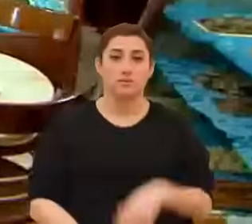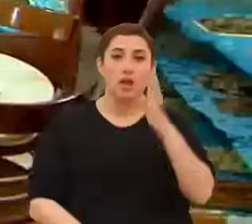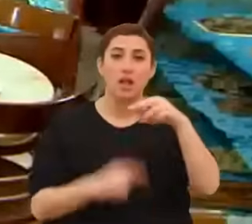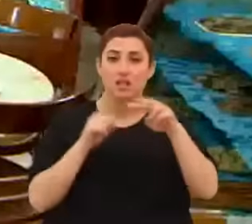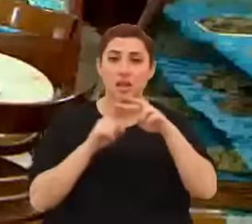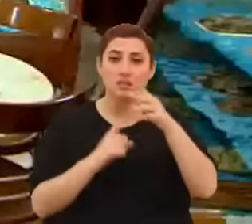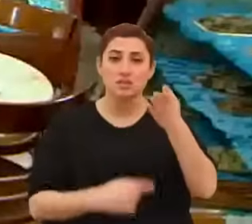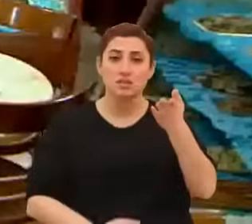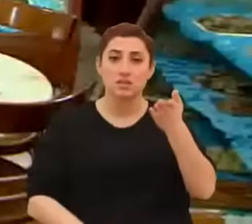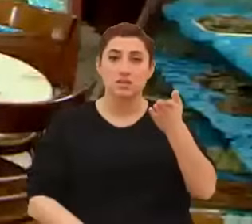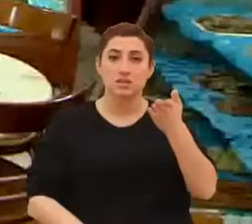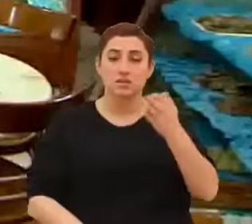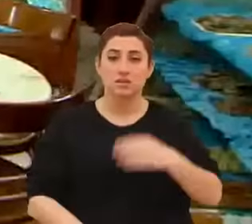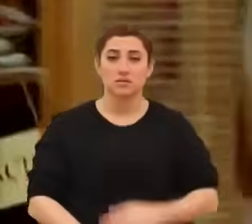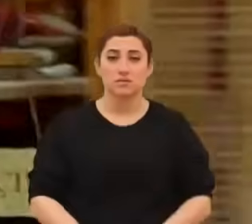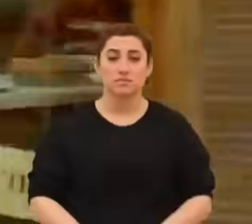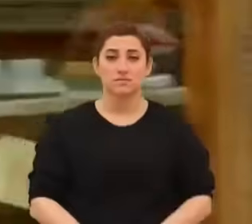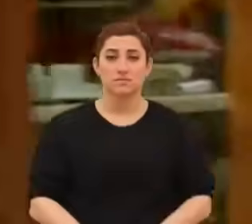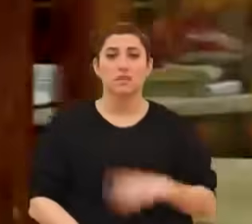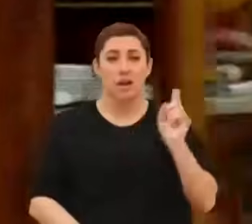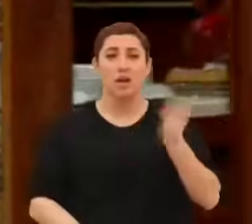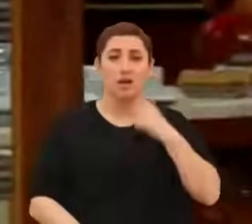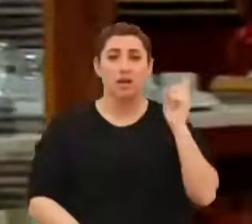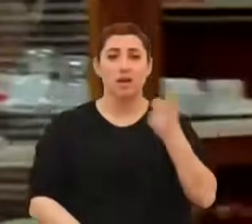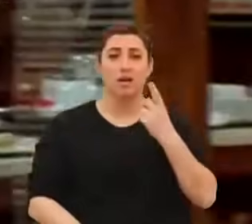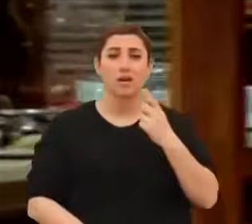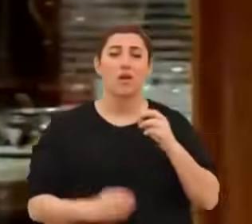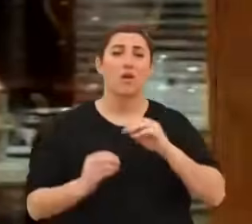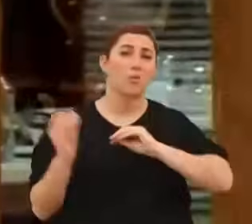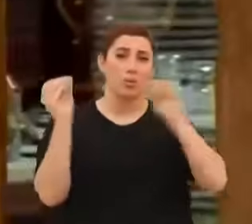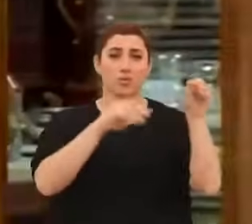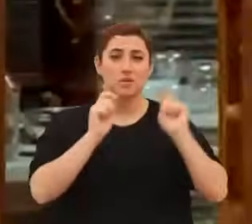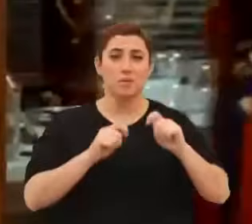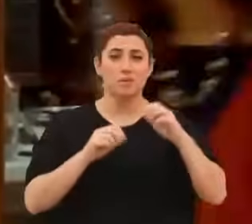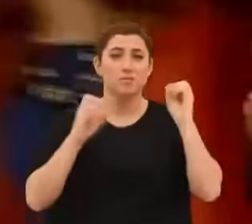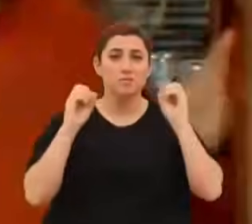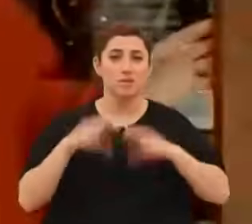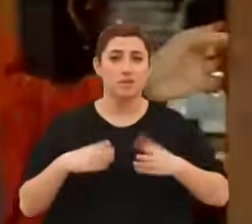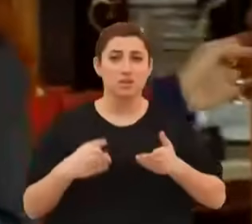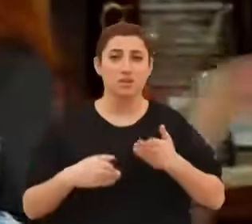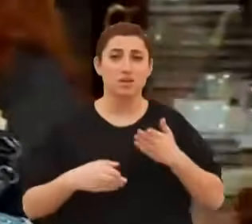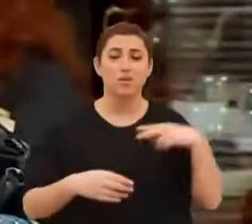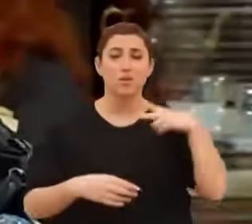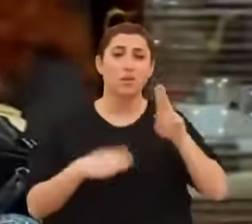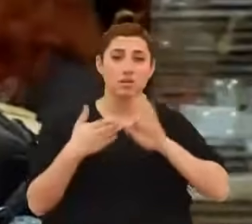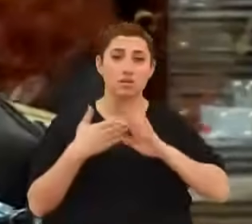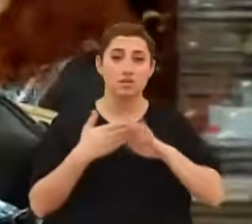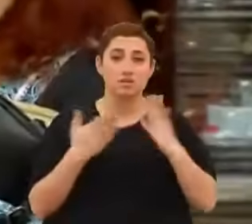Aa Nazlı. Nazlı tavırla kitaplarını alıp çıktı. Kapıda ağlıyor. Gülden arkasından çıktı.